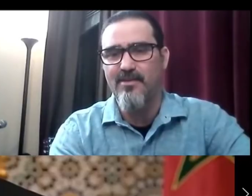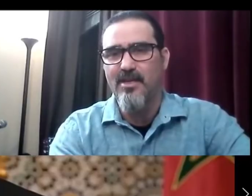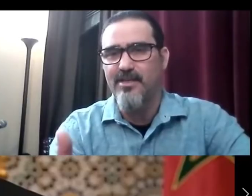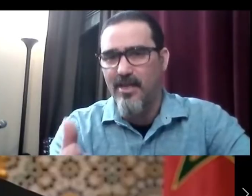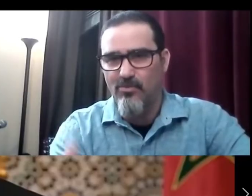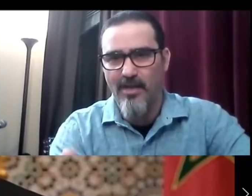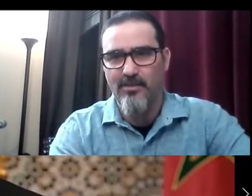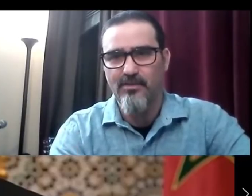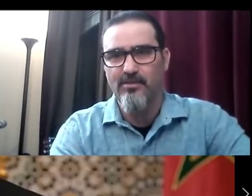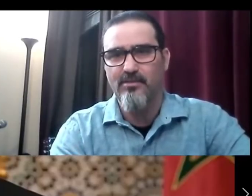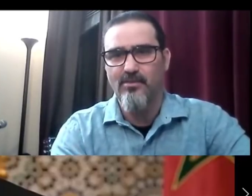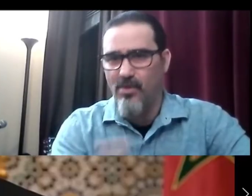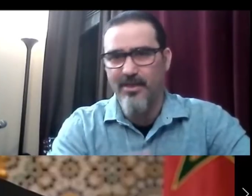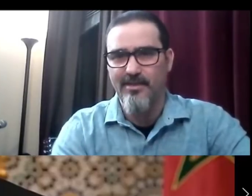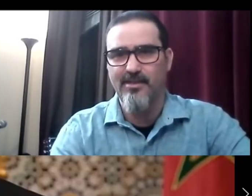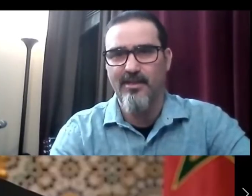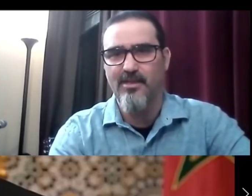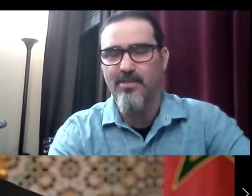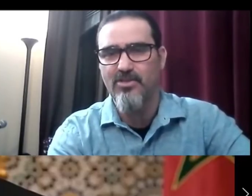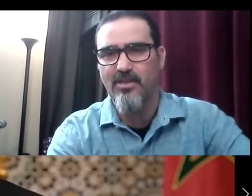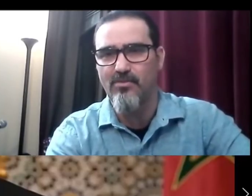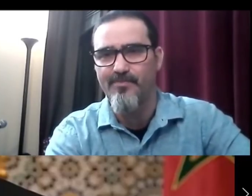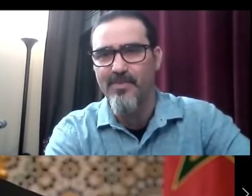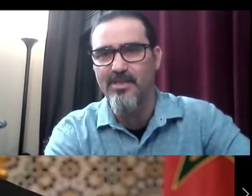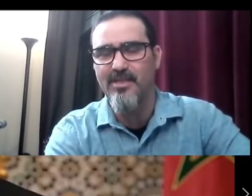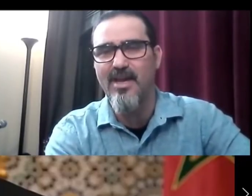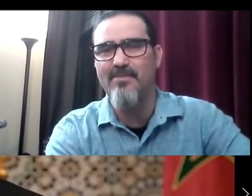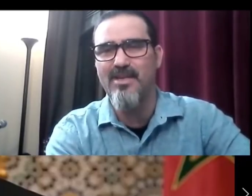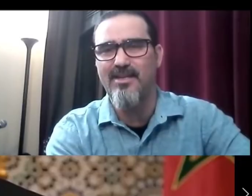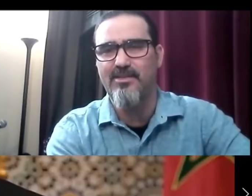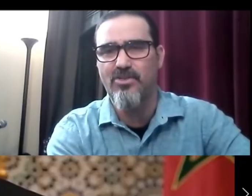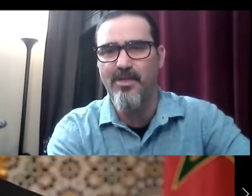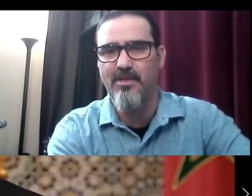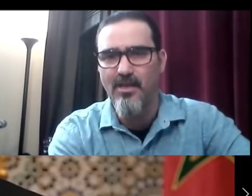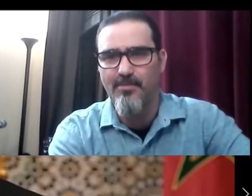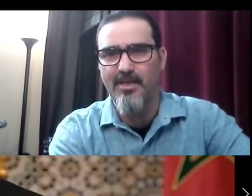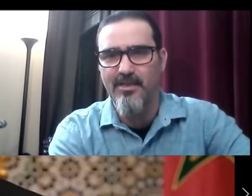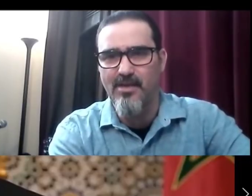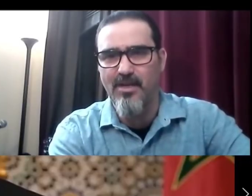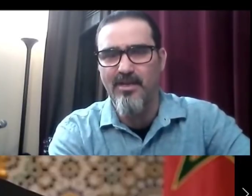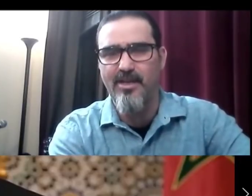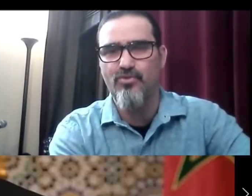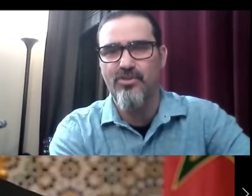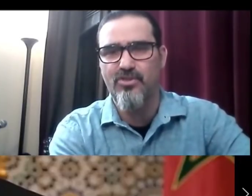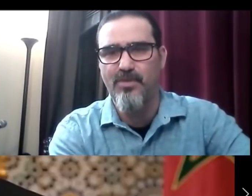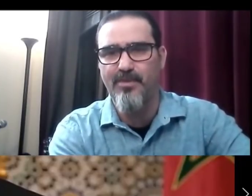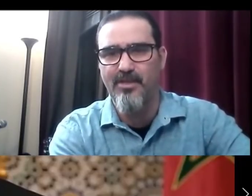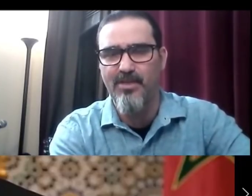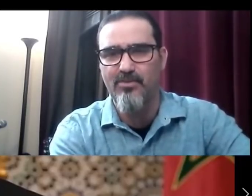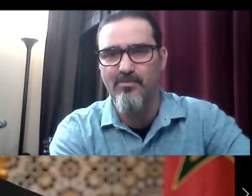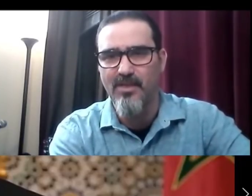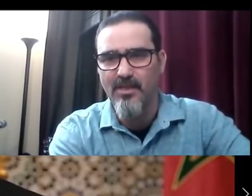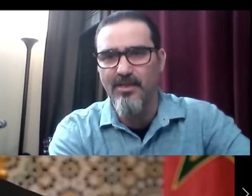المجرمين. هذا كاين واحد هو هذاك اللي عندنا حنا، ما كاينش غيره. اذا لا مجال للتشبيه بين نظامين، لا يجوز